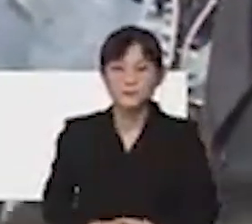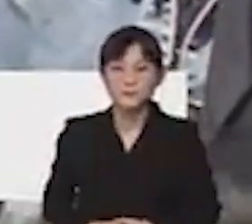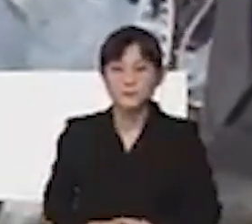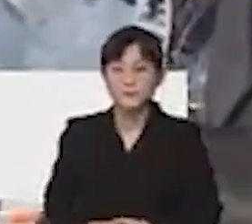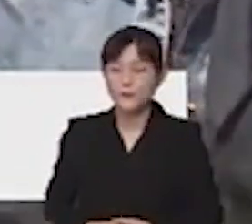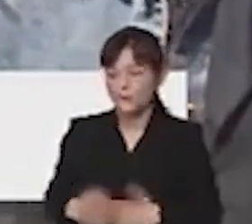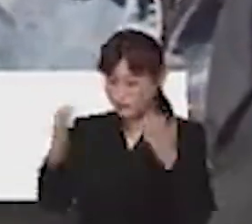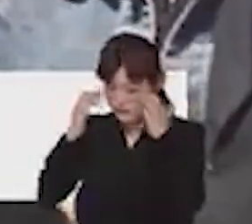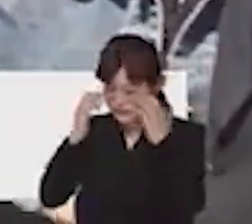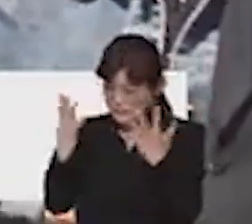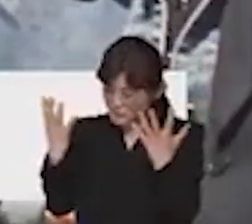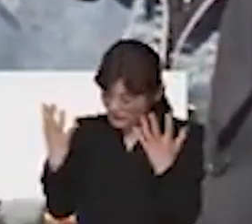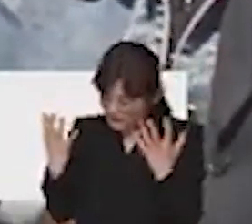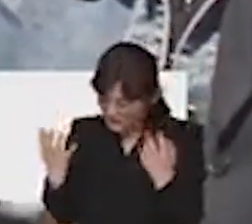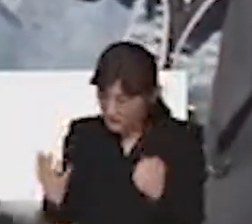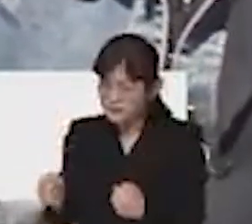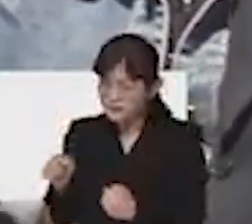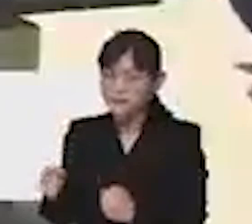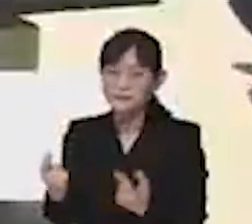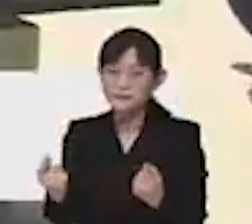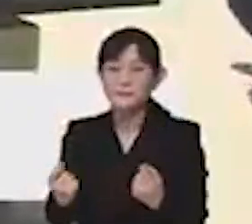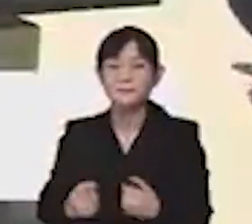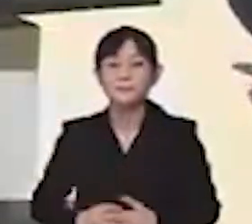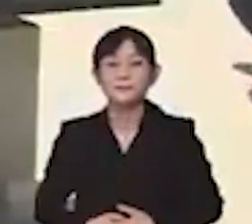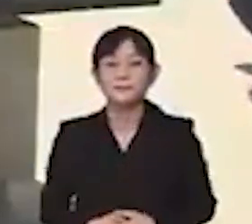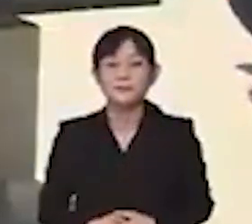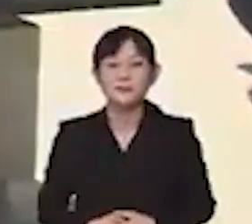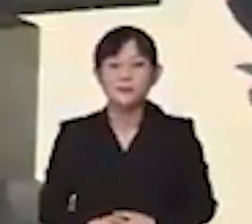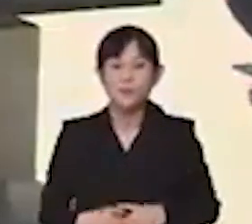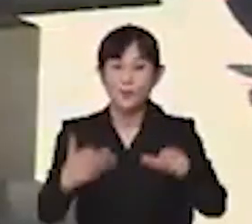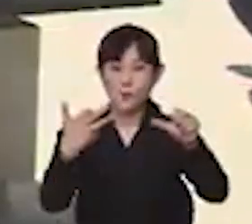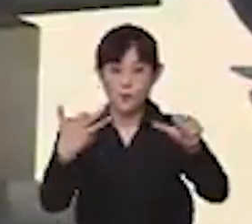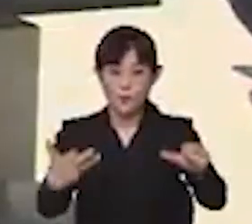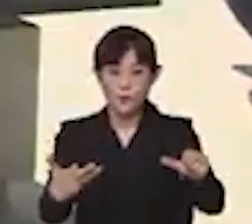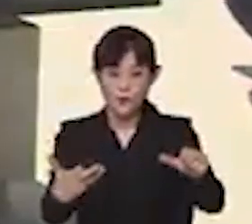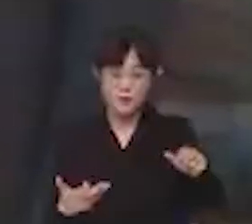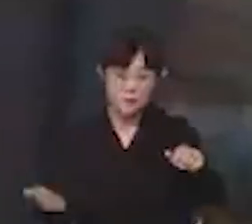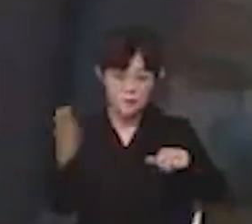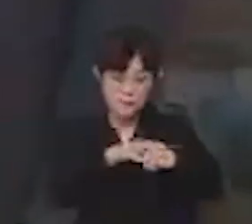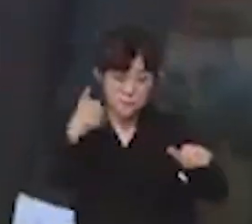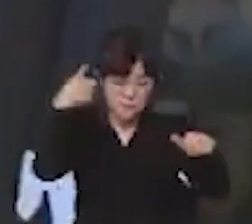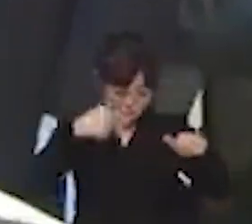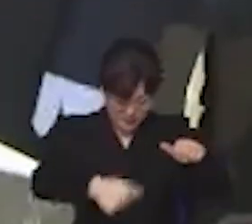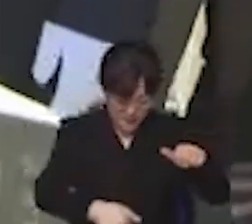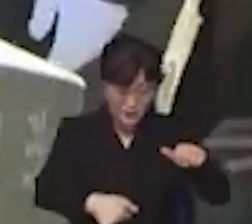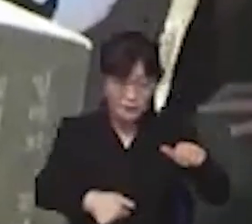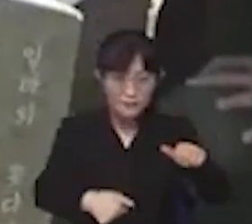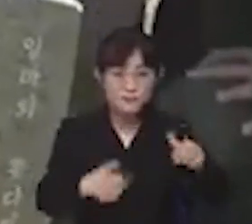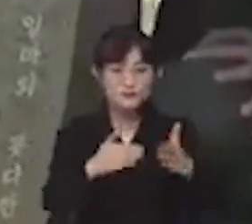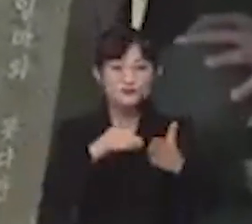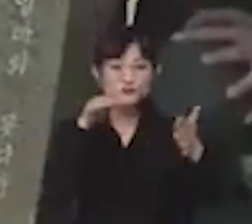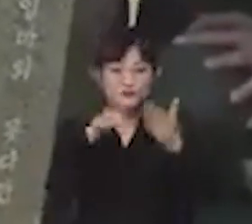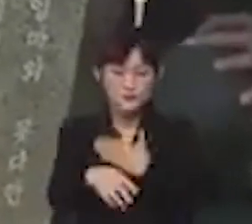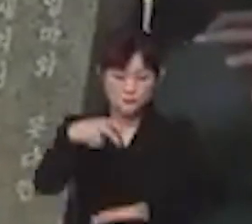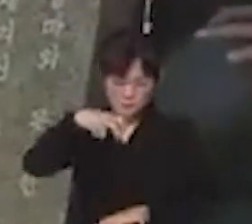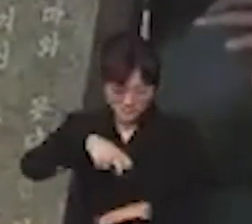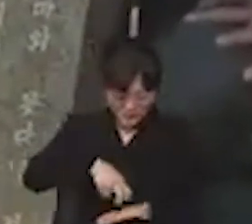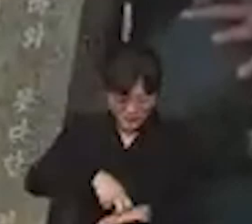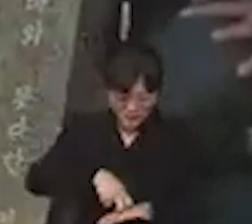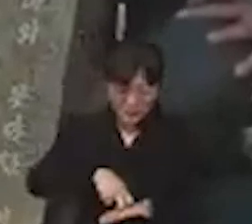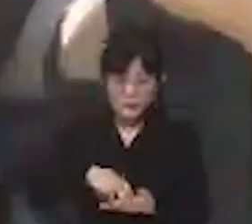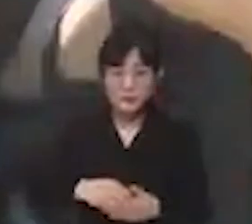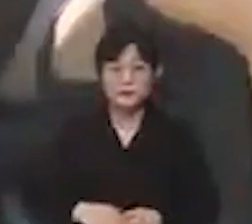얼마나 고생하셨을지 상상이 안 갑니다. 5.18 민주묘지를 참배한 전 씨는 희생자 묘 앞에 무릎을